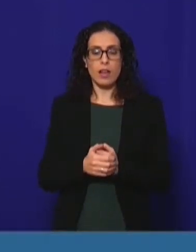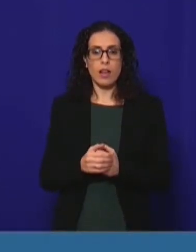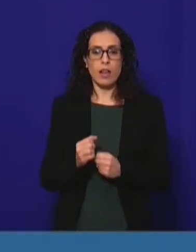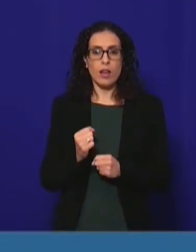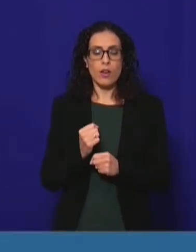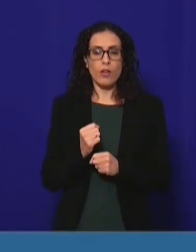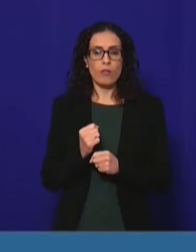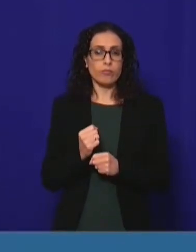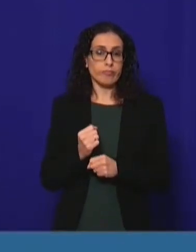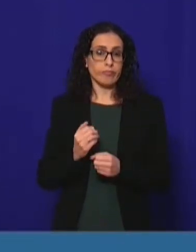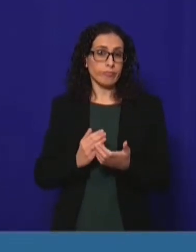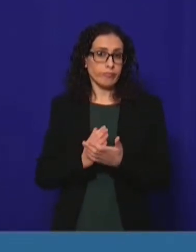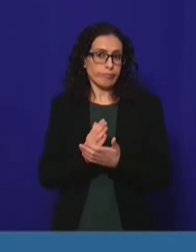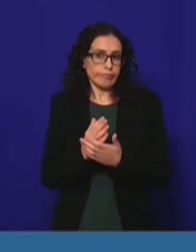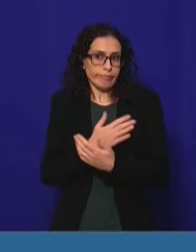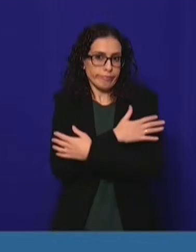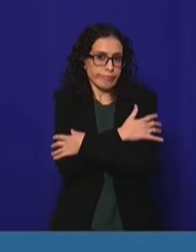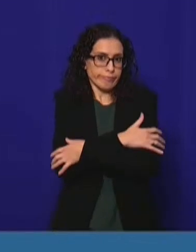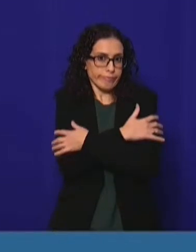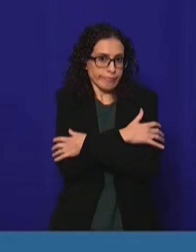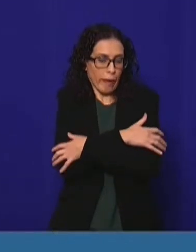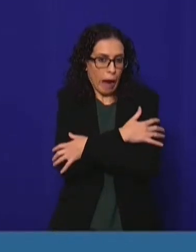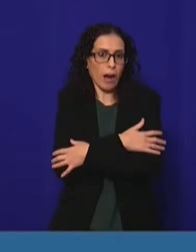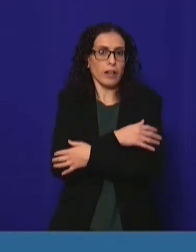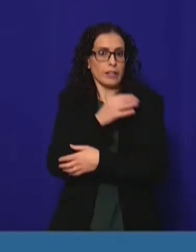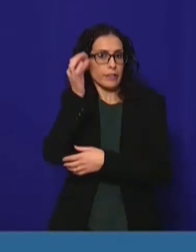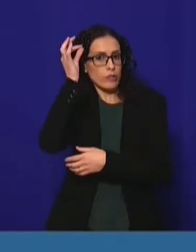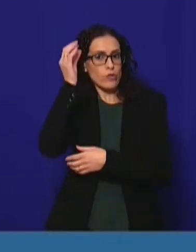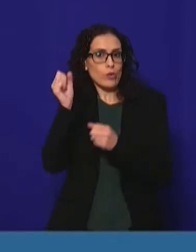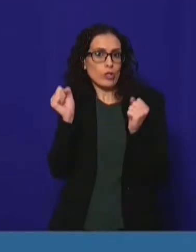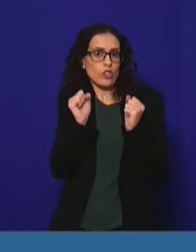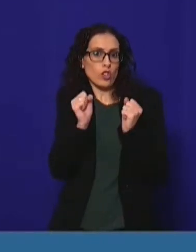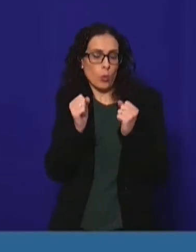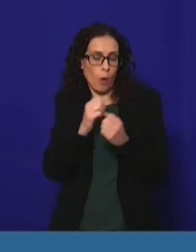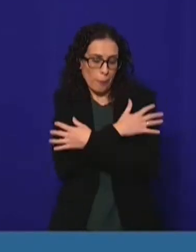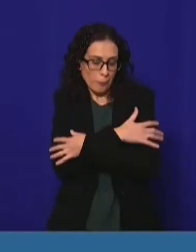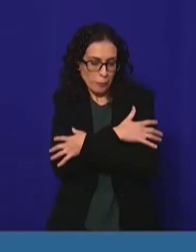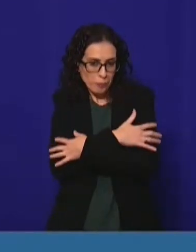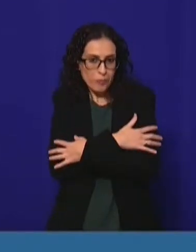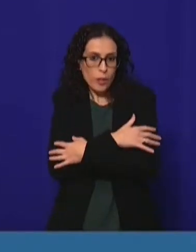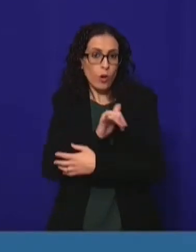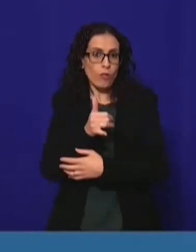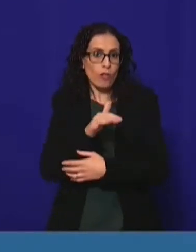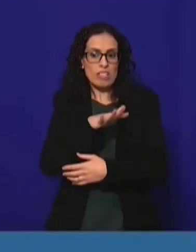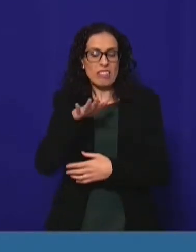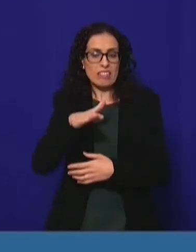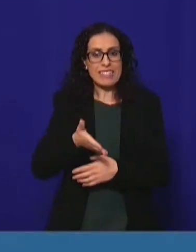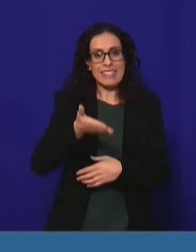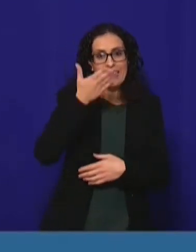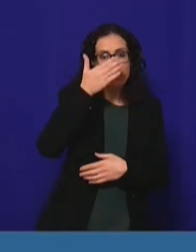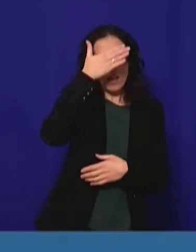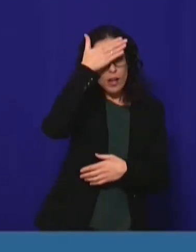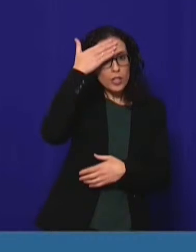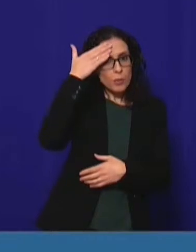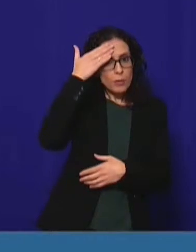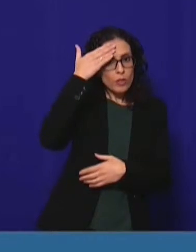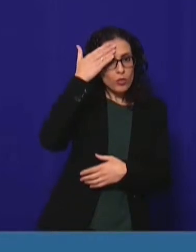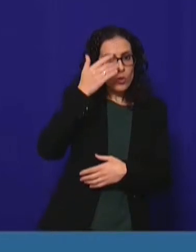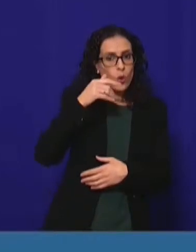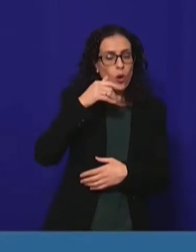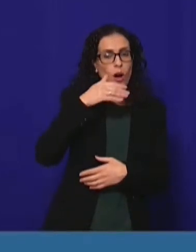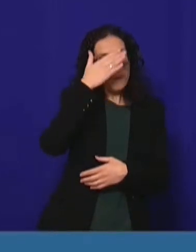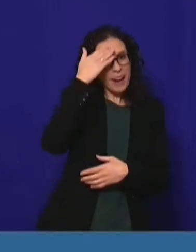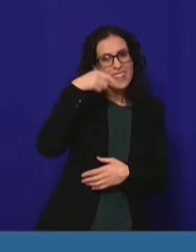xi twin il-kesħa bdina nħossu iktar u wieħed jistenna li n-nies jibdew forsi jimirdu iżjed mhux bil-fors banka bil-COVID-19,